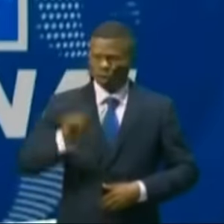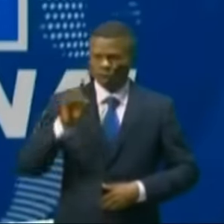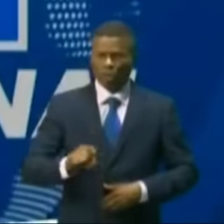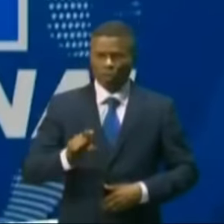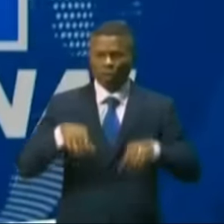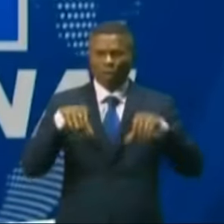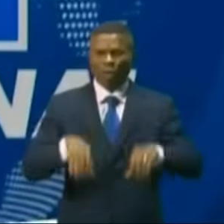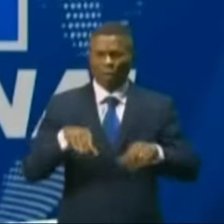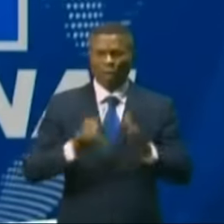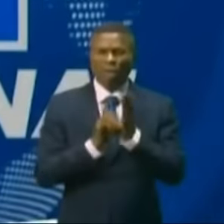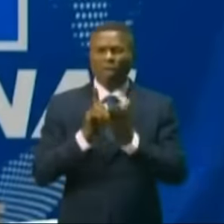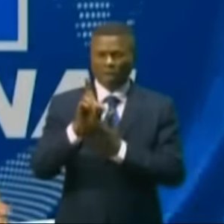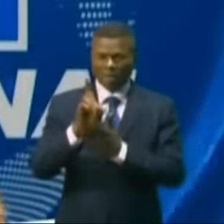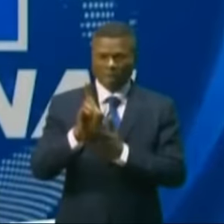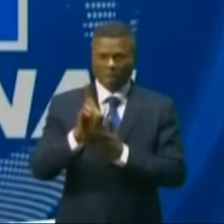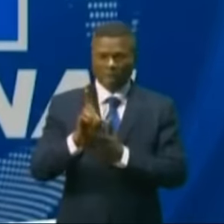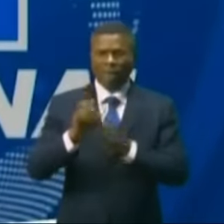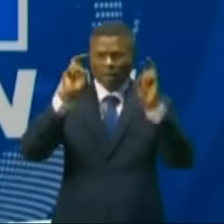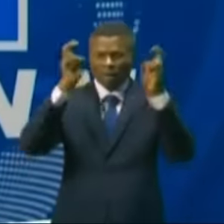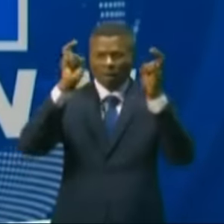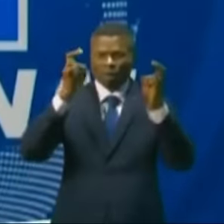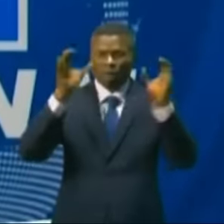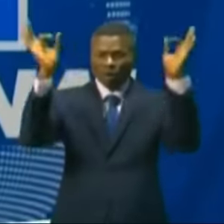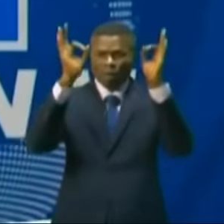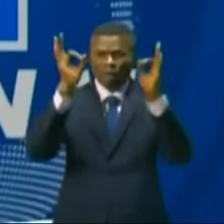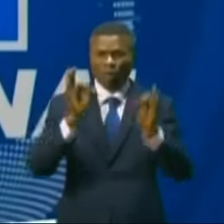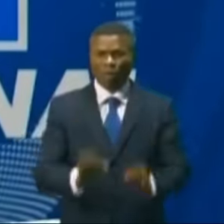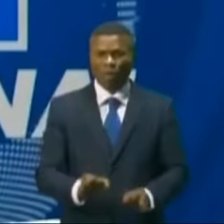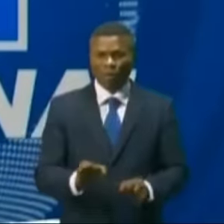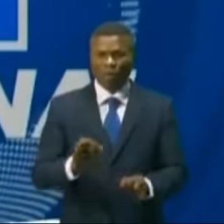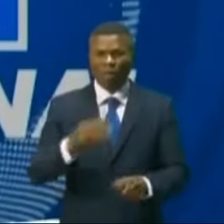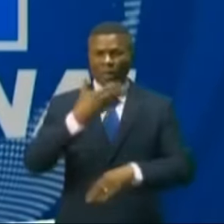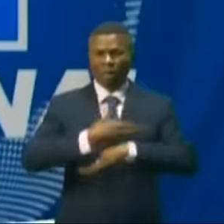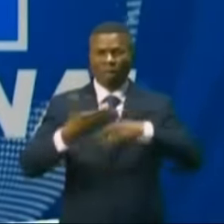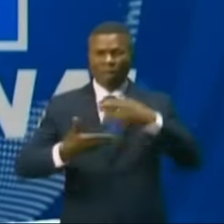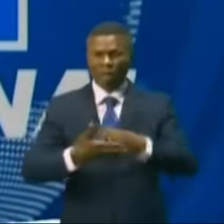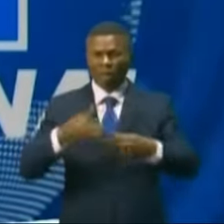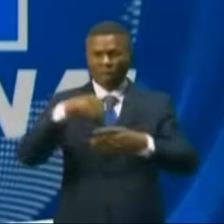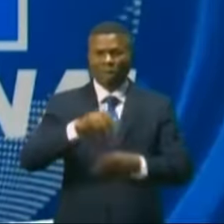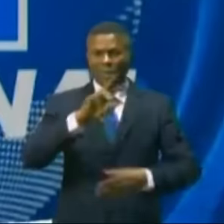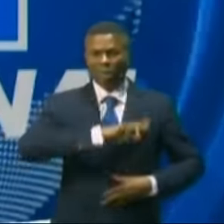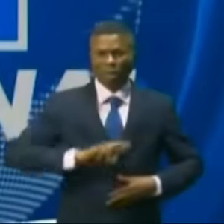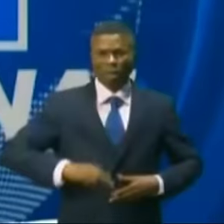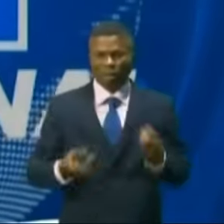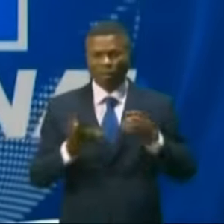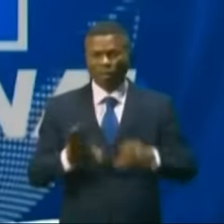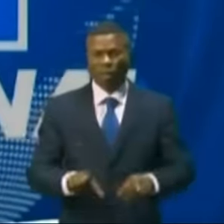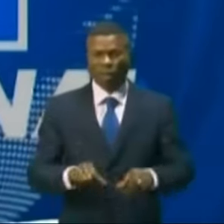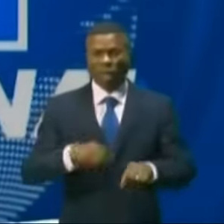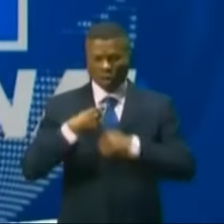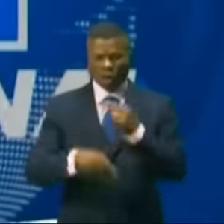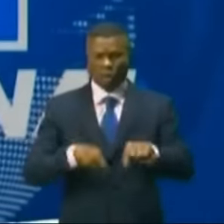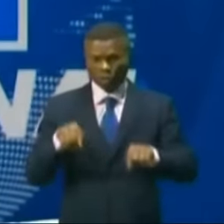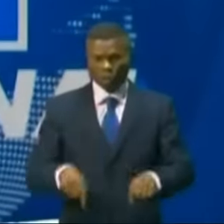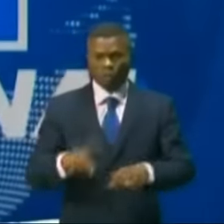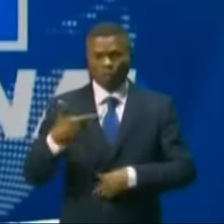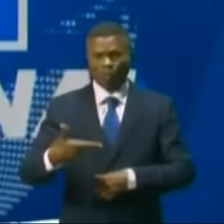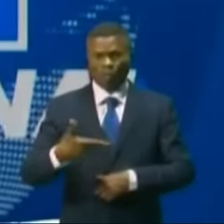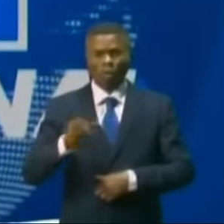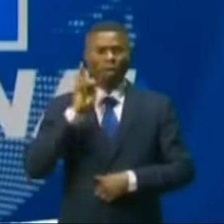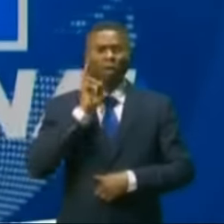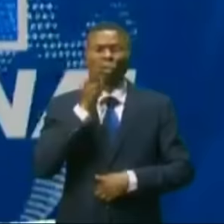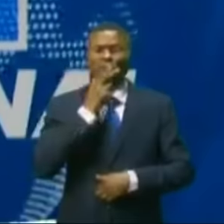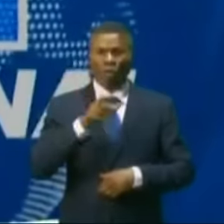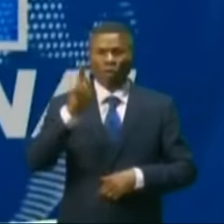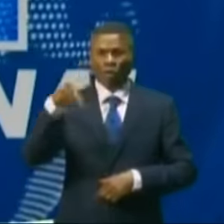Congo émergent, tel est le thème du forum sur les infrastructures en RDC ouvert ce matin au Pullman